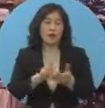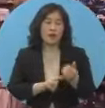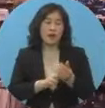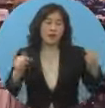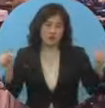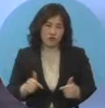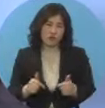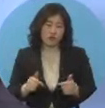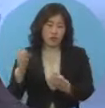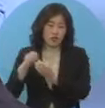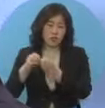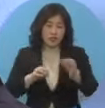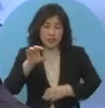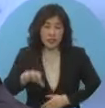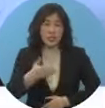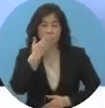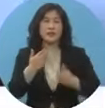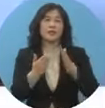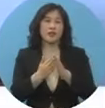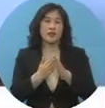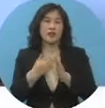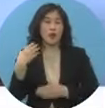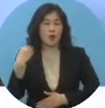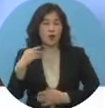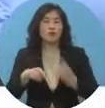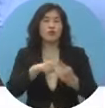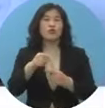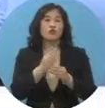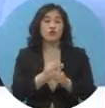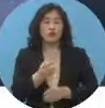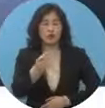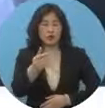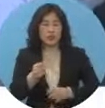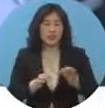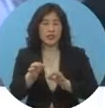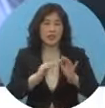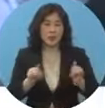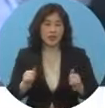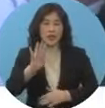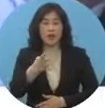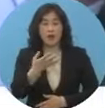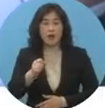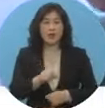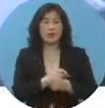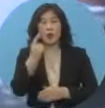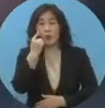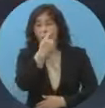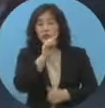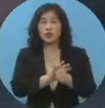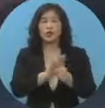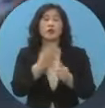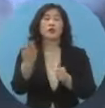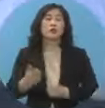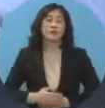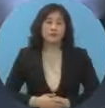전통시장 음식점 숙박업소 등을 운영하는 소상공인에게 400억원의 특별 보징 도 지원합니다